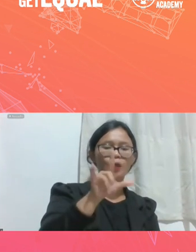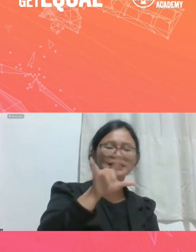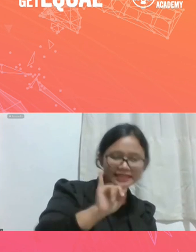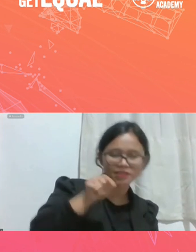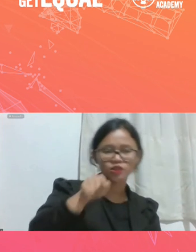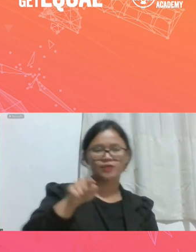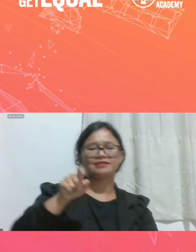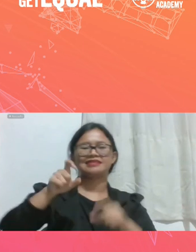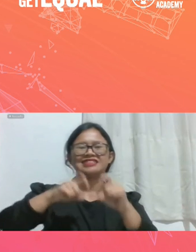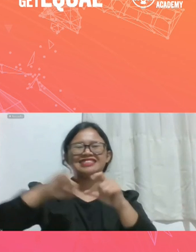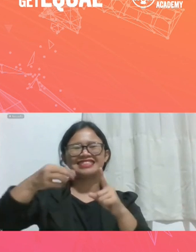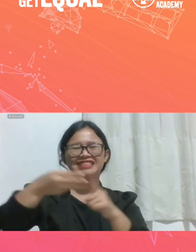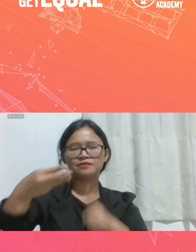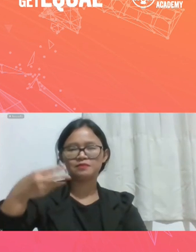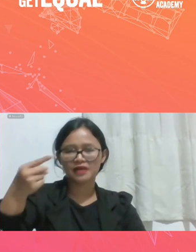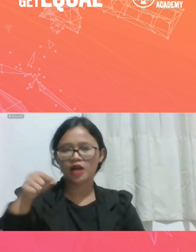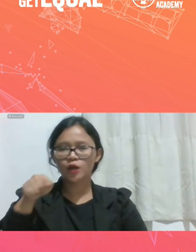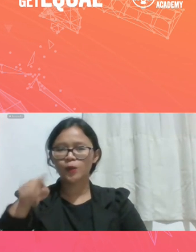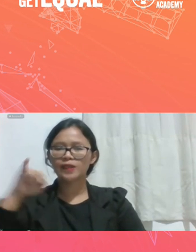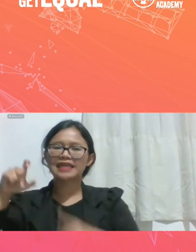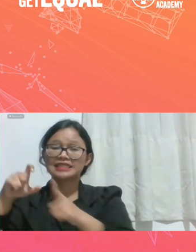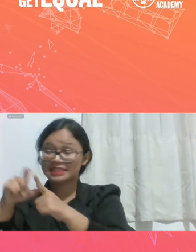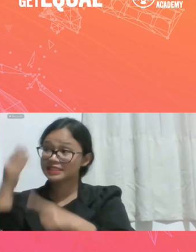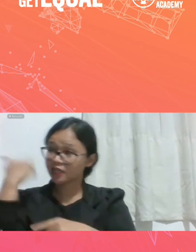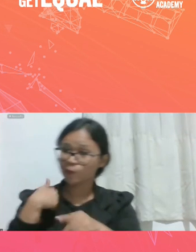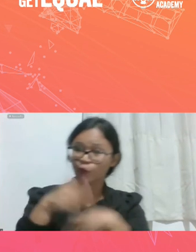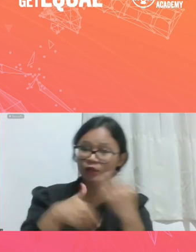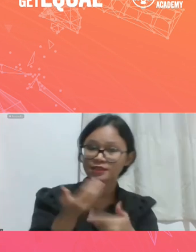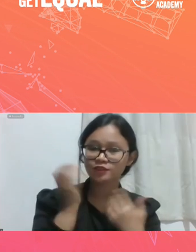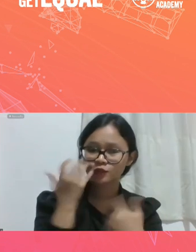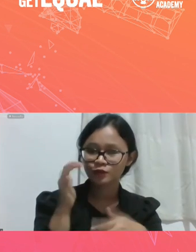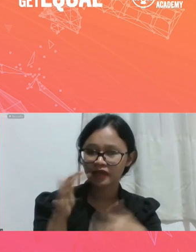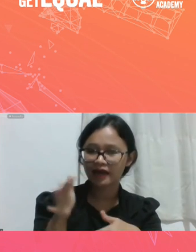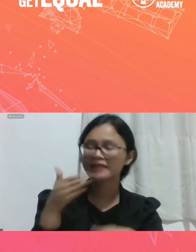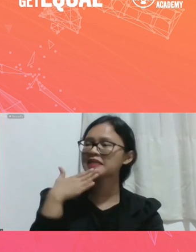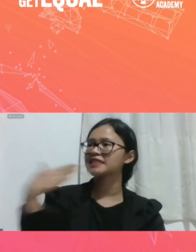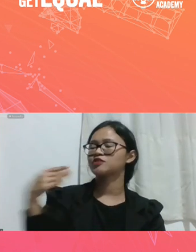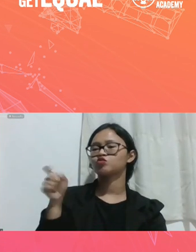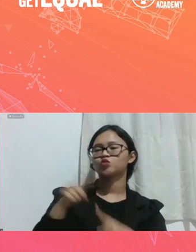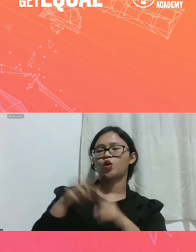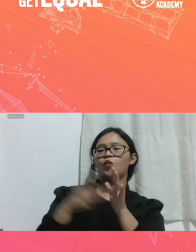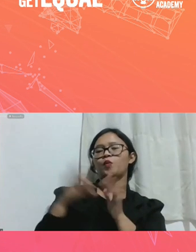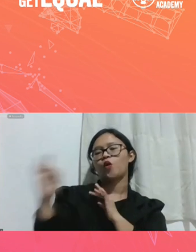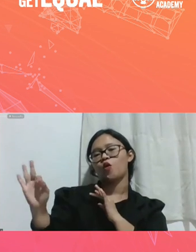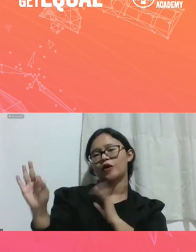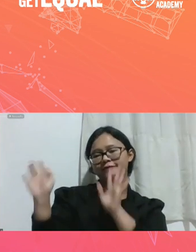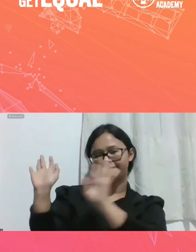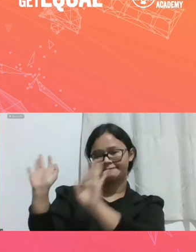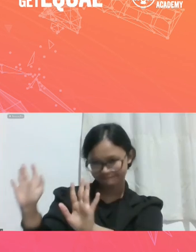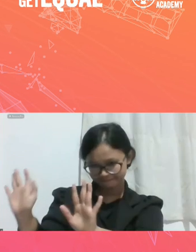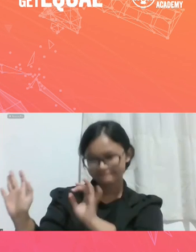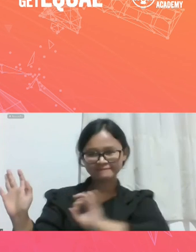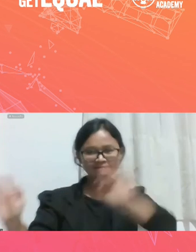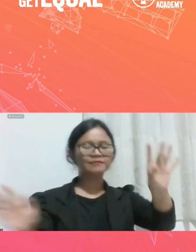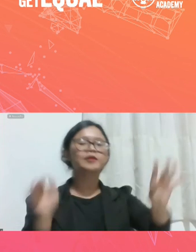patroli.siber.id.id. Itu, ya. Tadi sudah langkah-langkahnya disampaikan oleh Pak Utomo. Terima kasih, Pak Utomo. Iya. Saya ke... Iya. Pak, maaf. Saya ke Bu